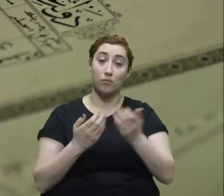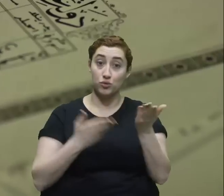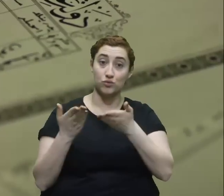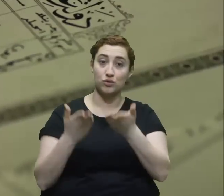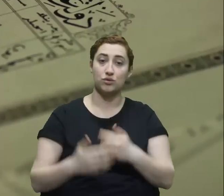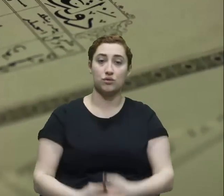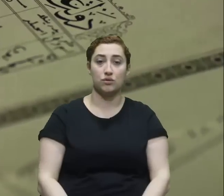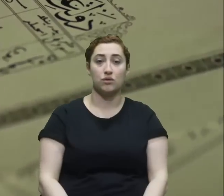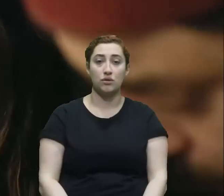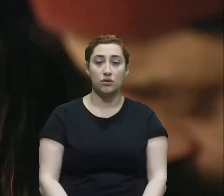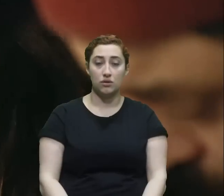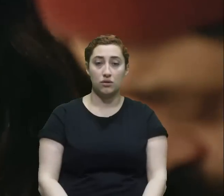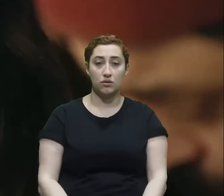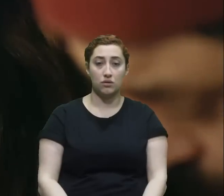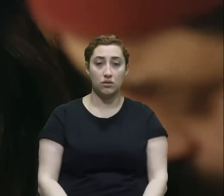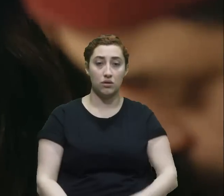Buyurun.